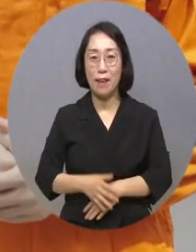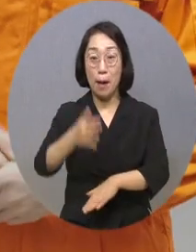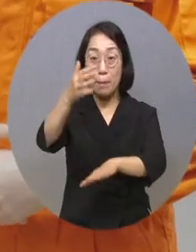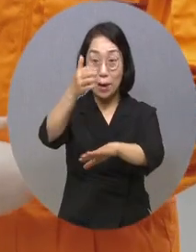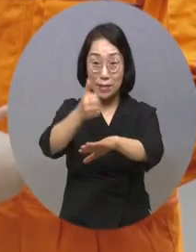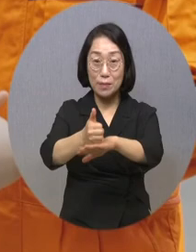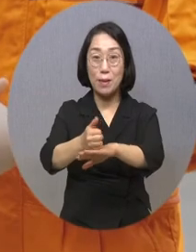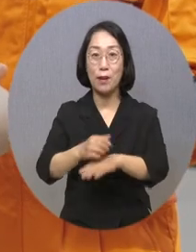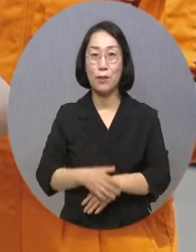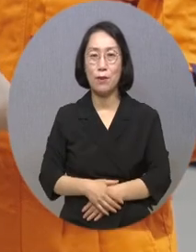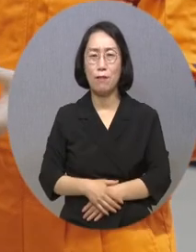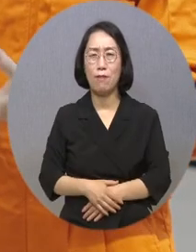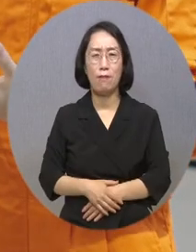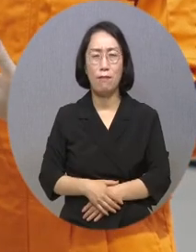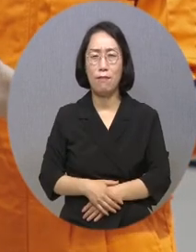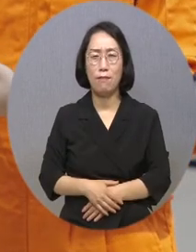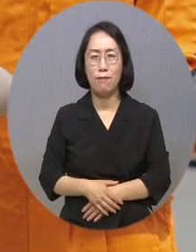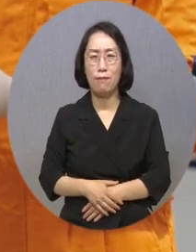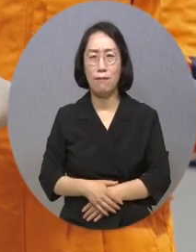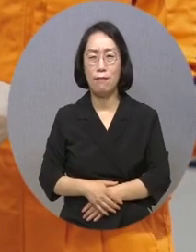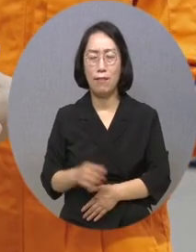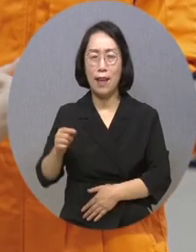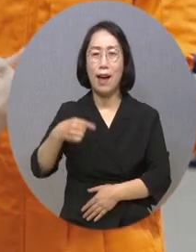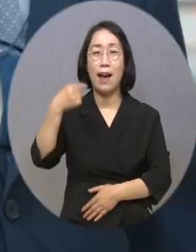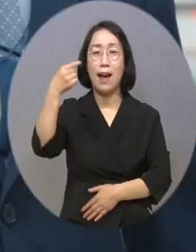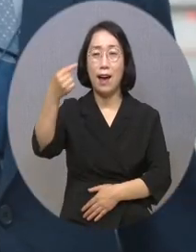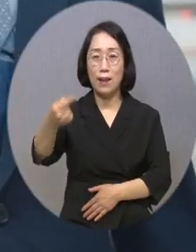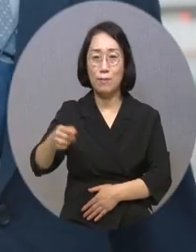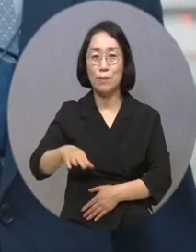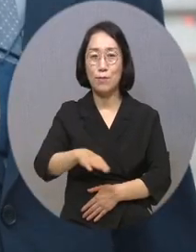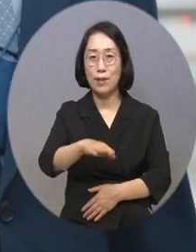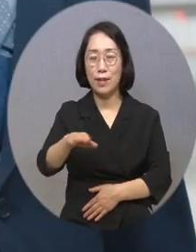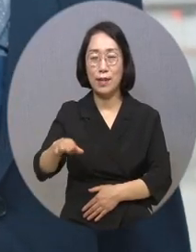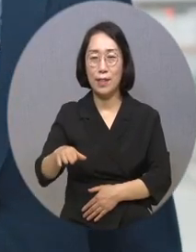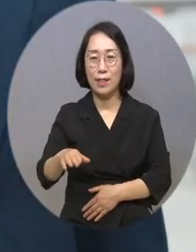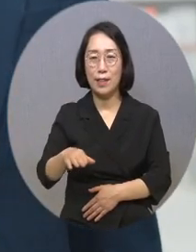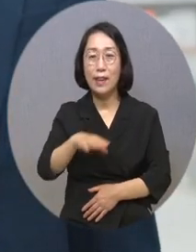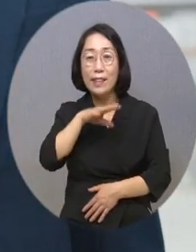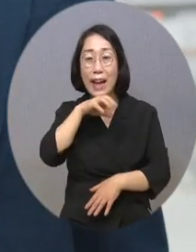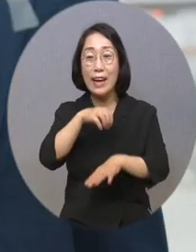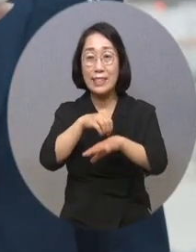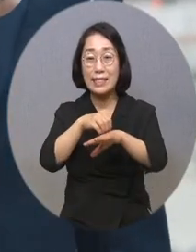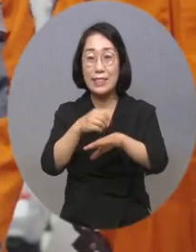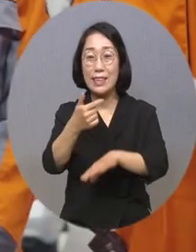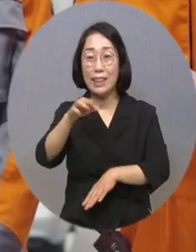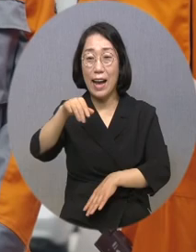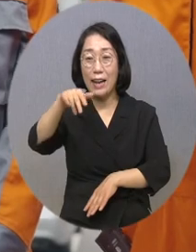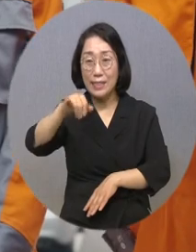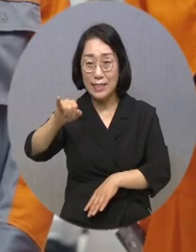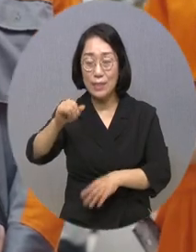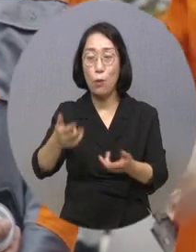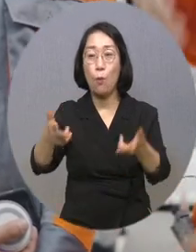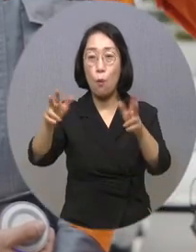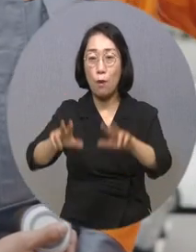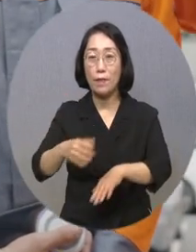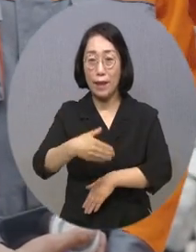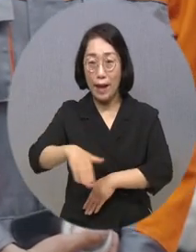마지막으로 네 다음은요. 그러면 이제 낙지공원으로 한번 지금 헷걸리신 것